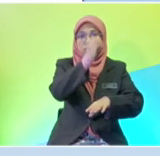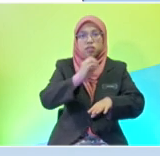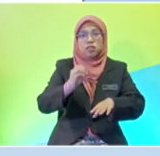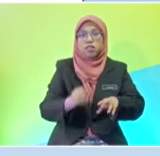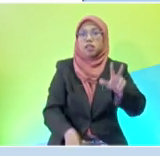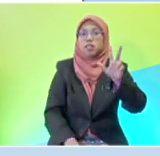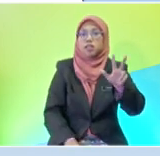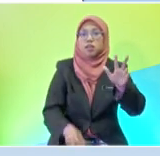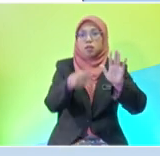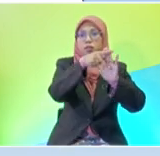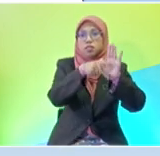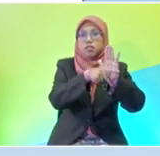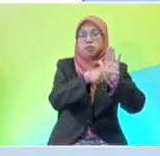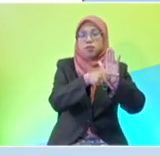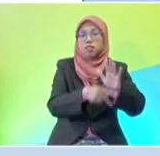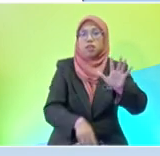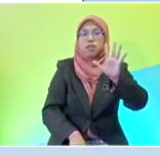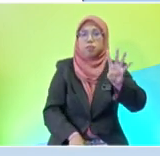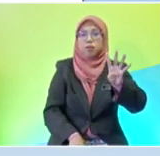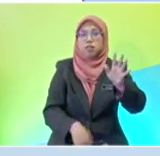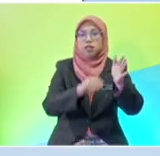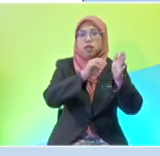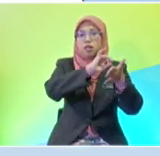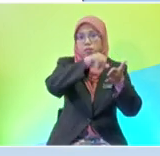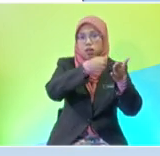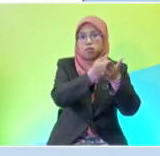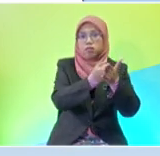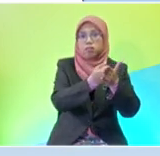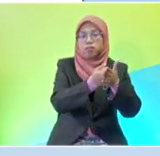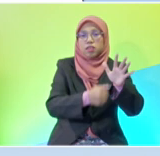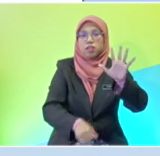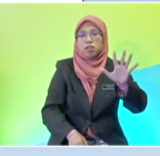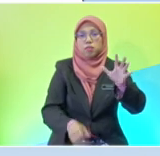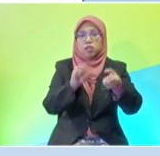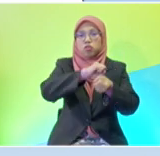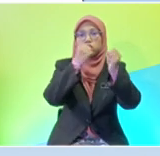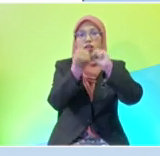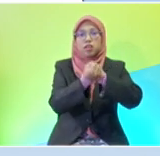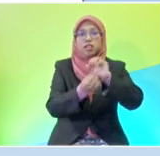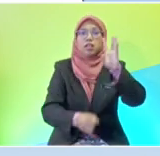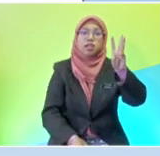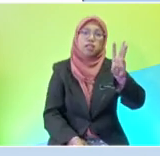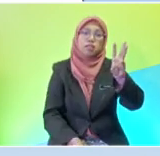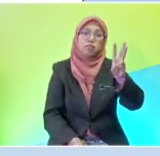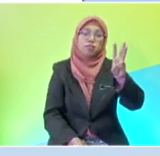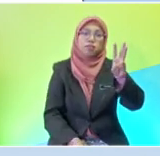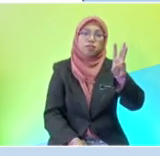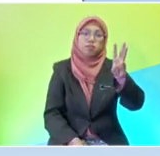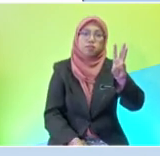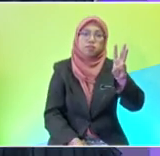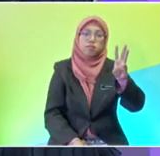prinsip kesilapan umum kesilapan terbalik atau Sontang dan yang terakhir kesilapan